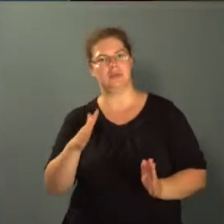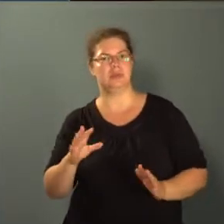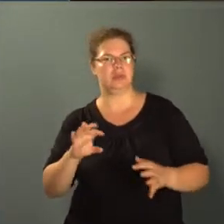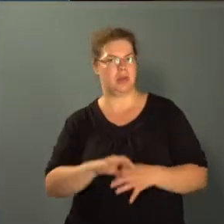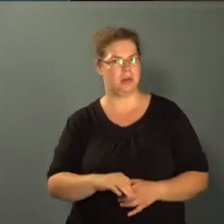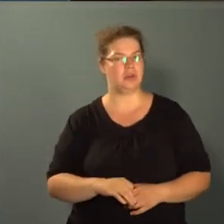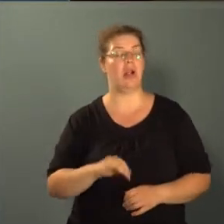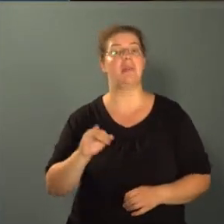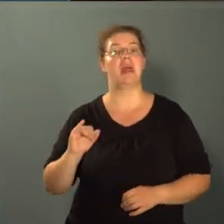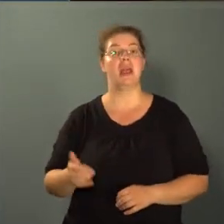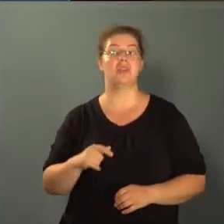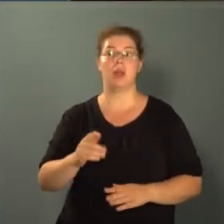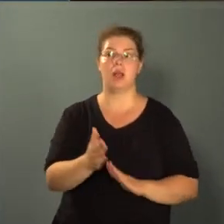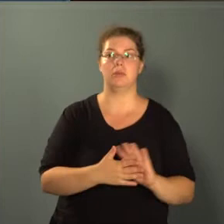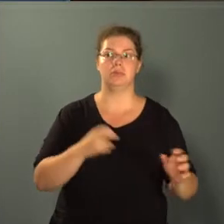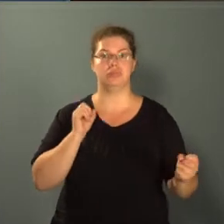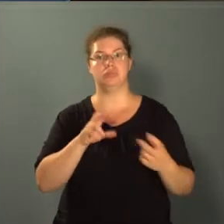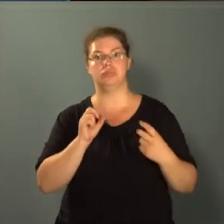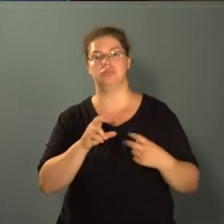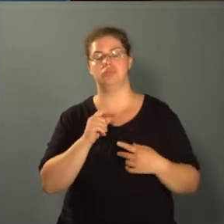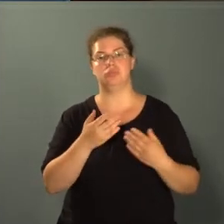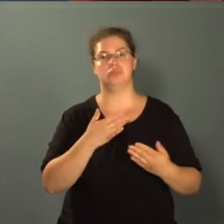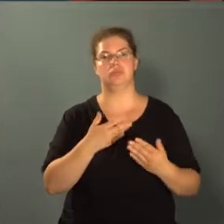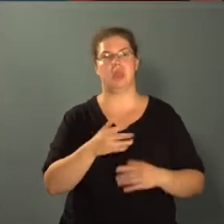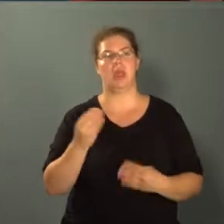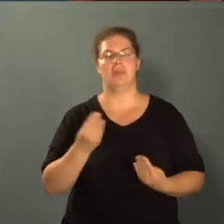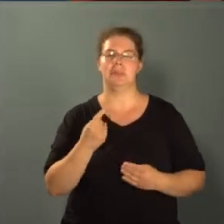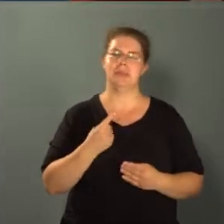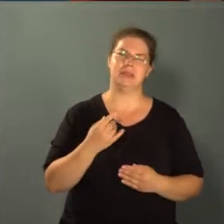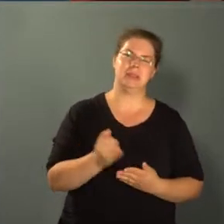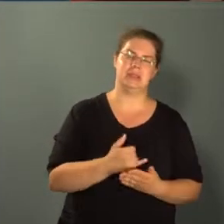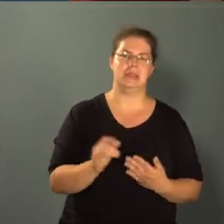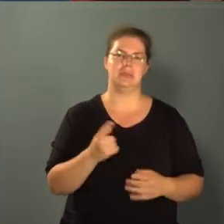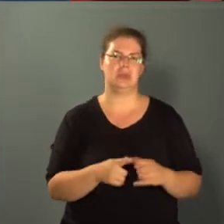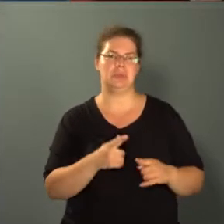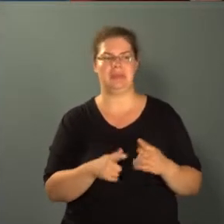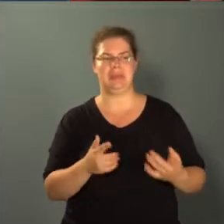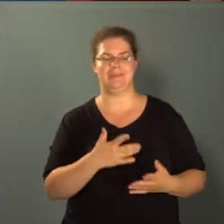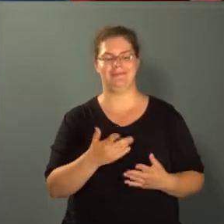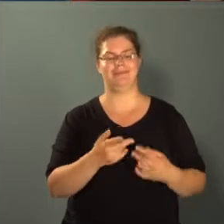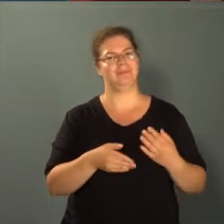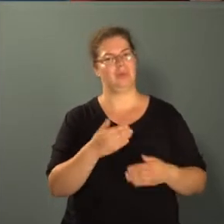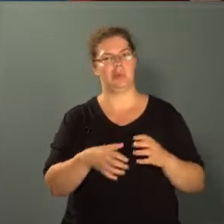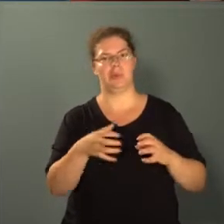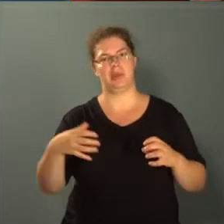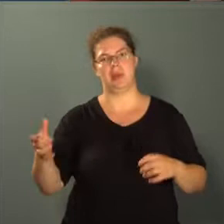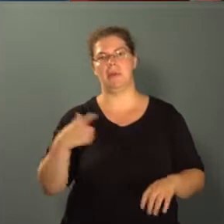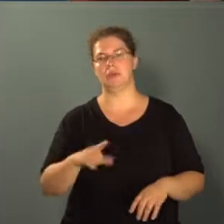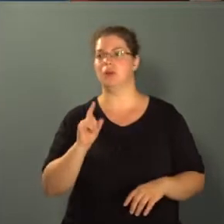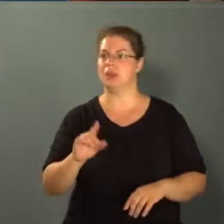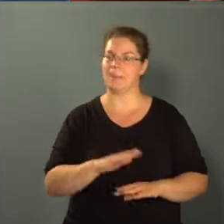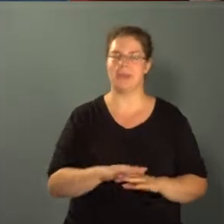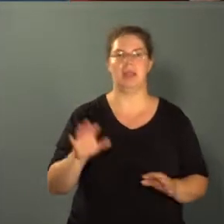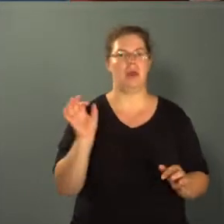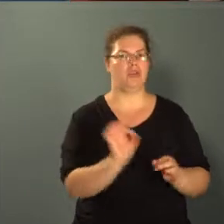telefonfülkékkel kapcsolatban, és elkezdődött egy levelezés, aminek igazából egy picit hosszadalmasra sikerült, de minden